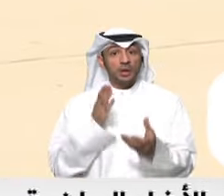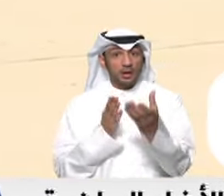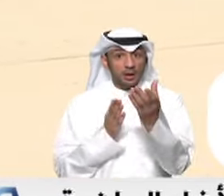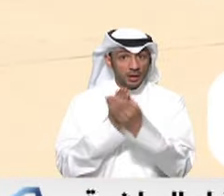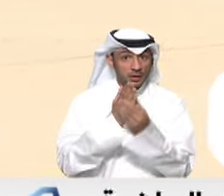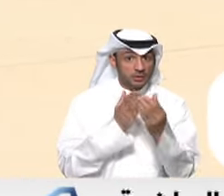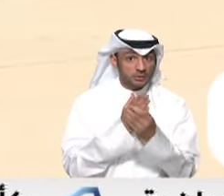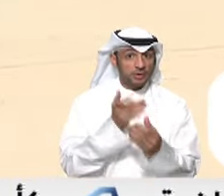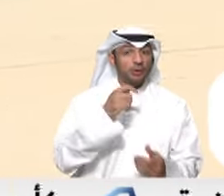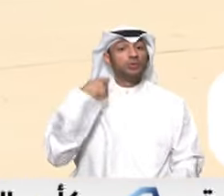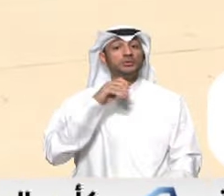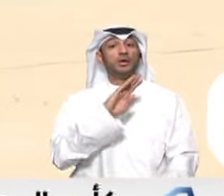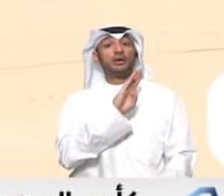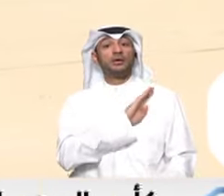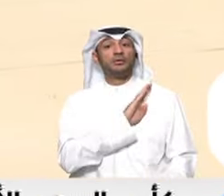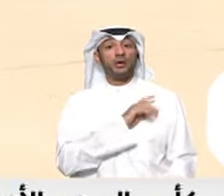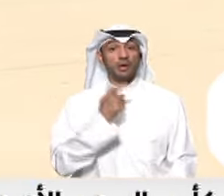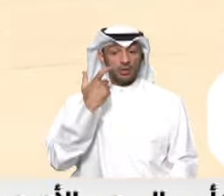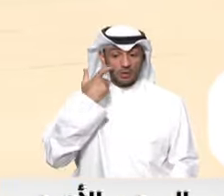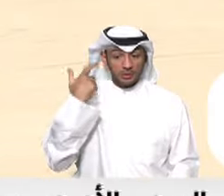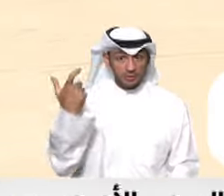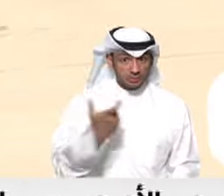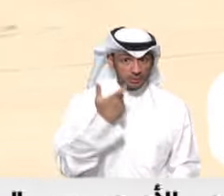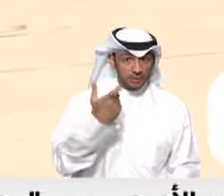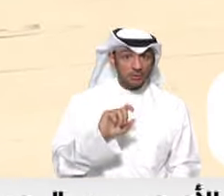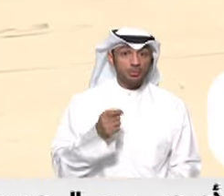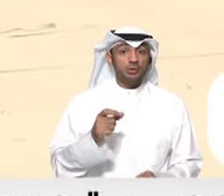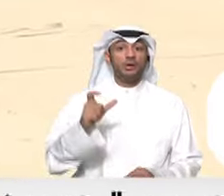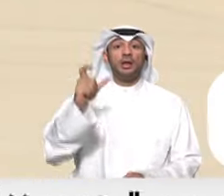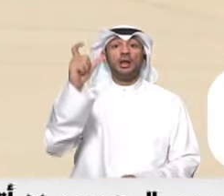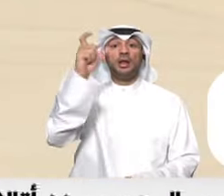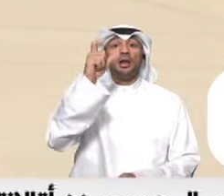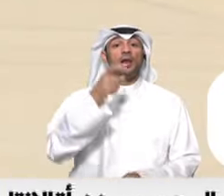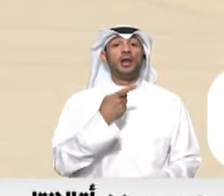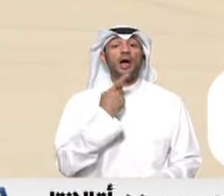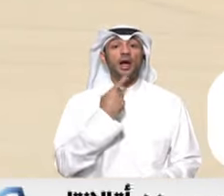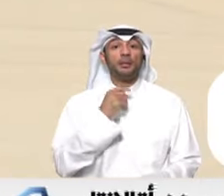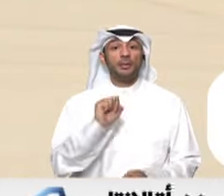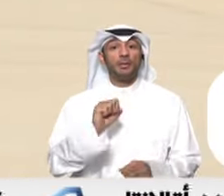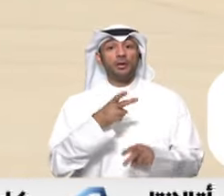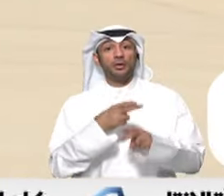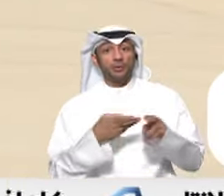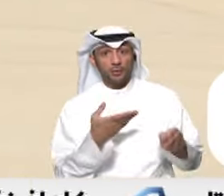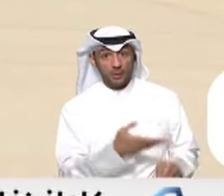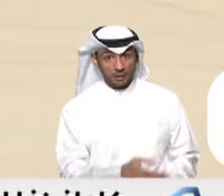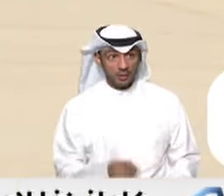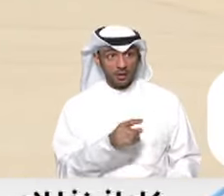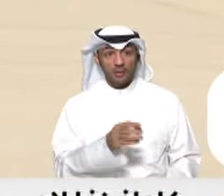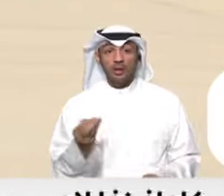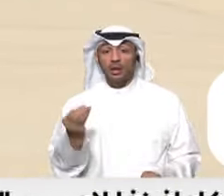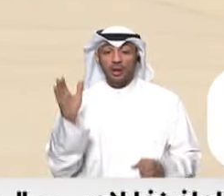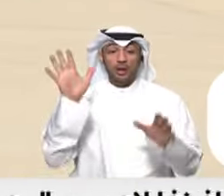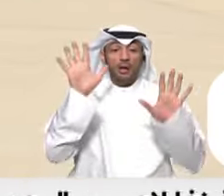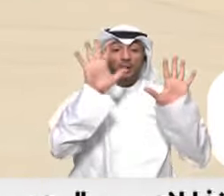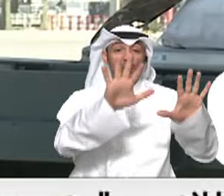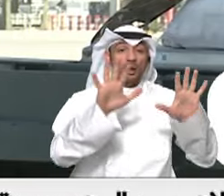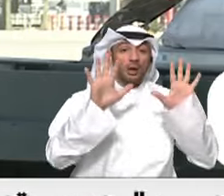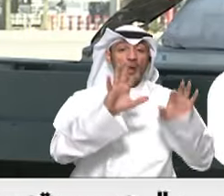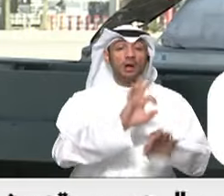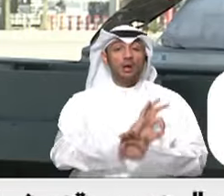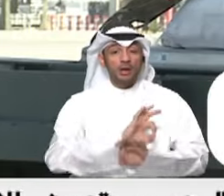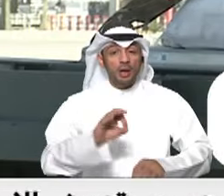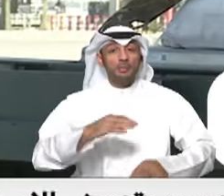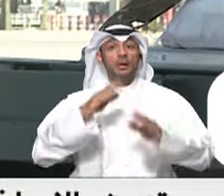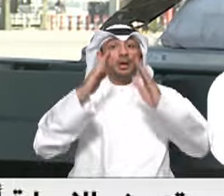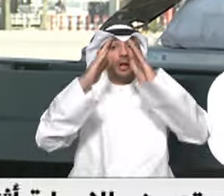والدفاع وبإشراف وتنظيم جمعية الهلال الأحمر الكويتي، حيث كانت محملة بالمستلزمات الوقائية